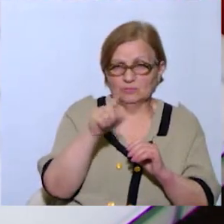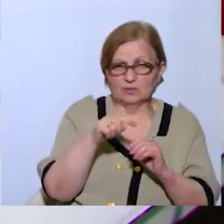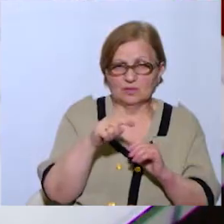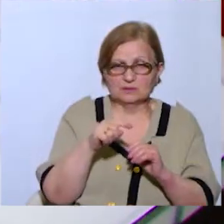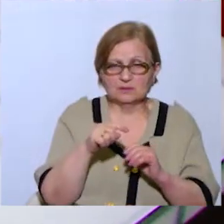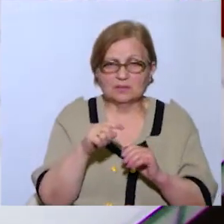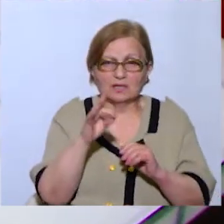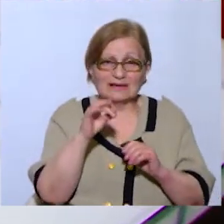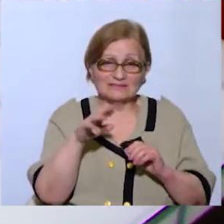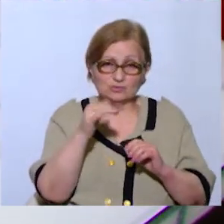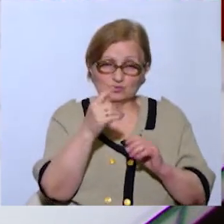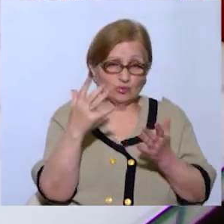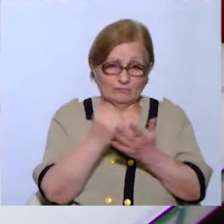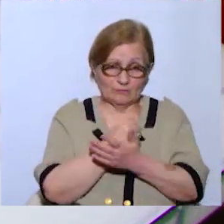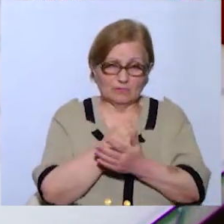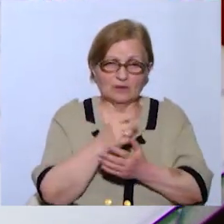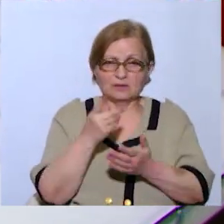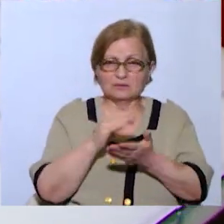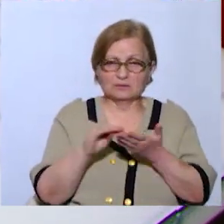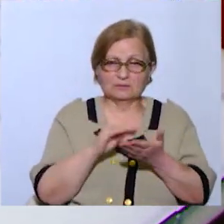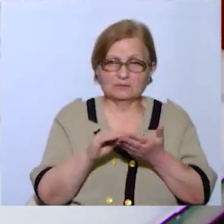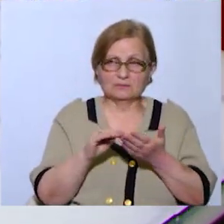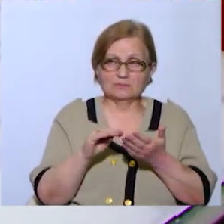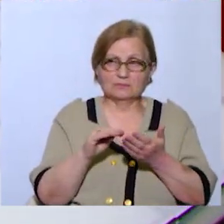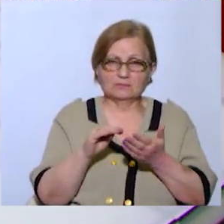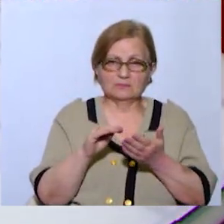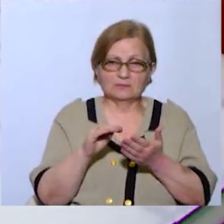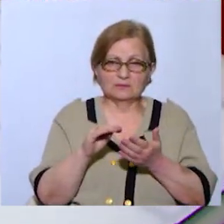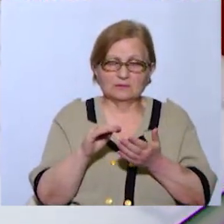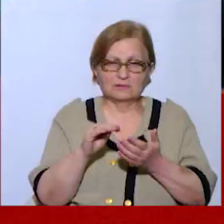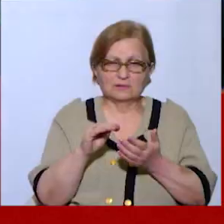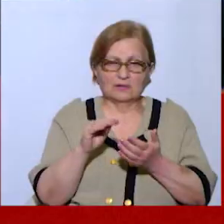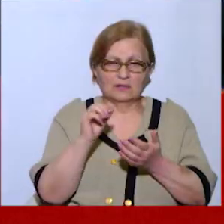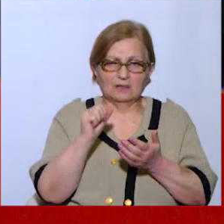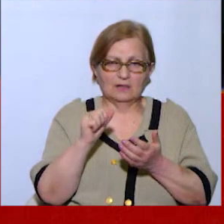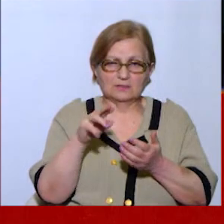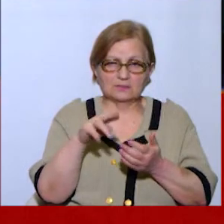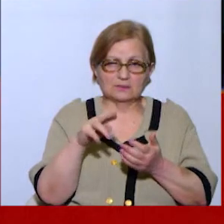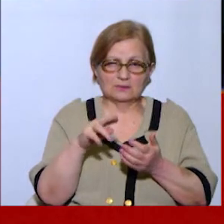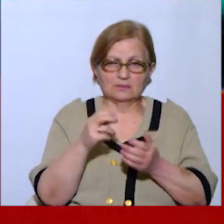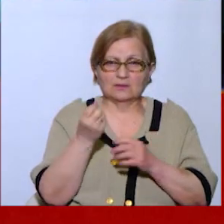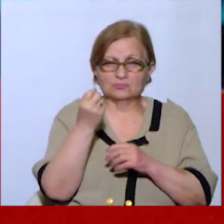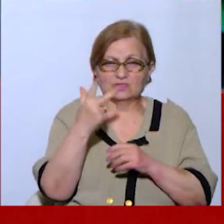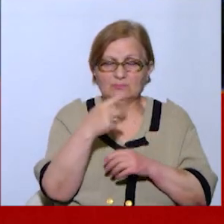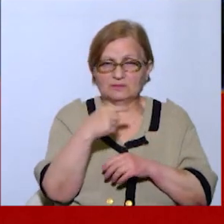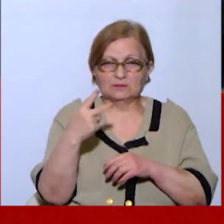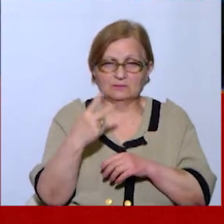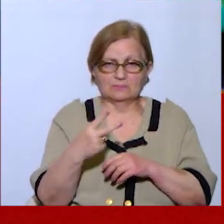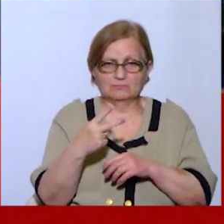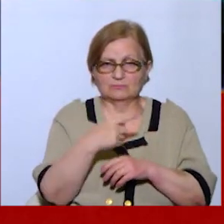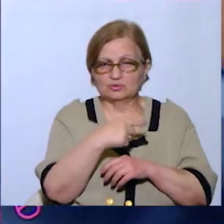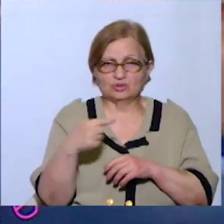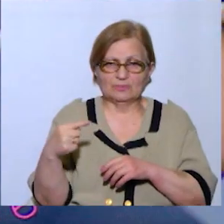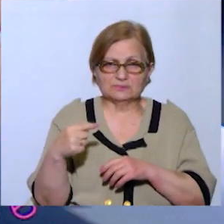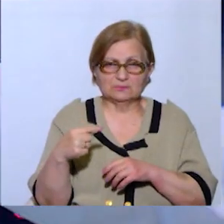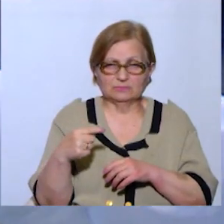რადიუსის საპონელად დავწეროთ სინუსების თეორემა, რომ AD ანუ 13/2